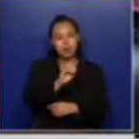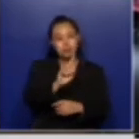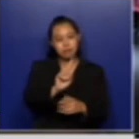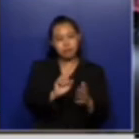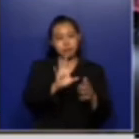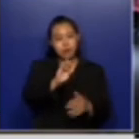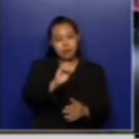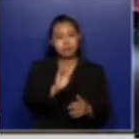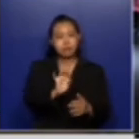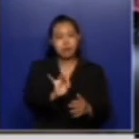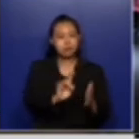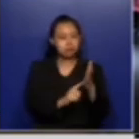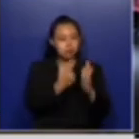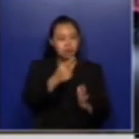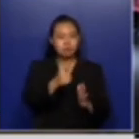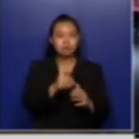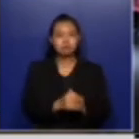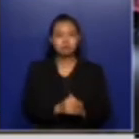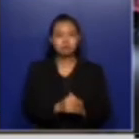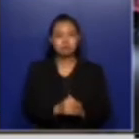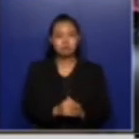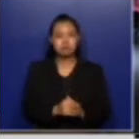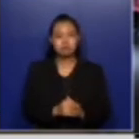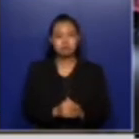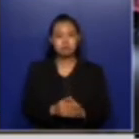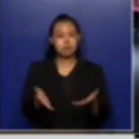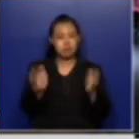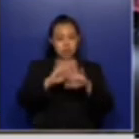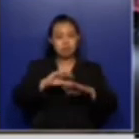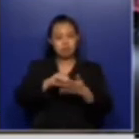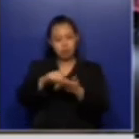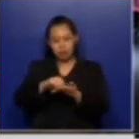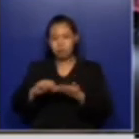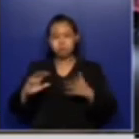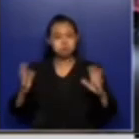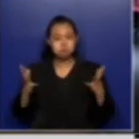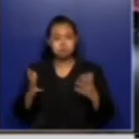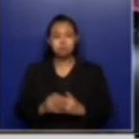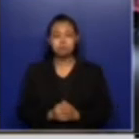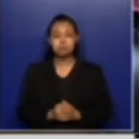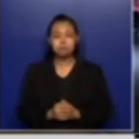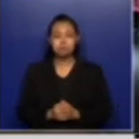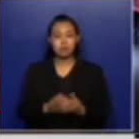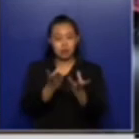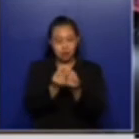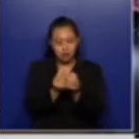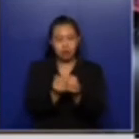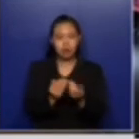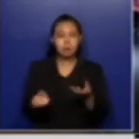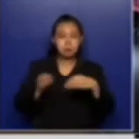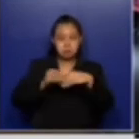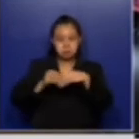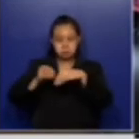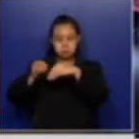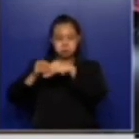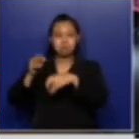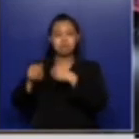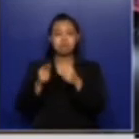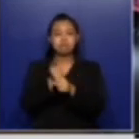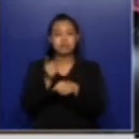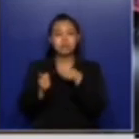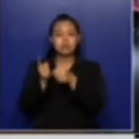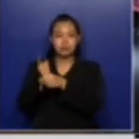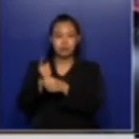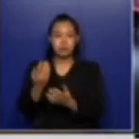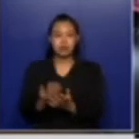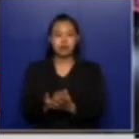กไม่มีอะไรเปลี่ยนแปลงสิ่งที่เปลี่ยนแปลงก็คือตัวเลขเท่านั้นครับที่เพิ่มขึ้นในแต่ละปีทั้งตัวเลขขาด